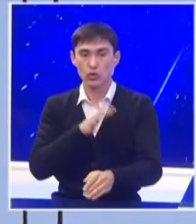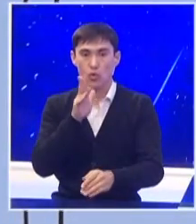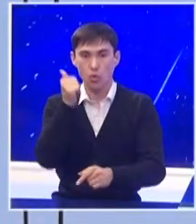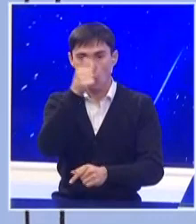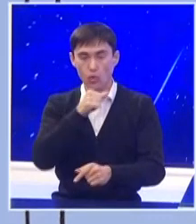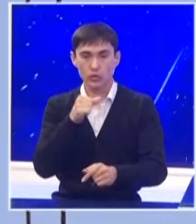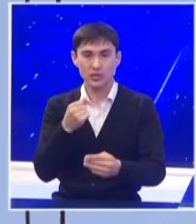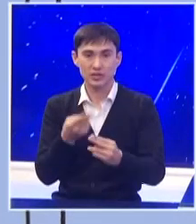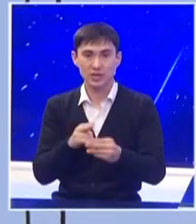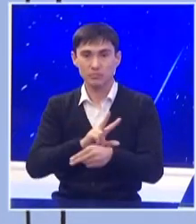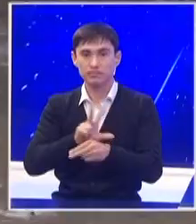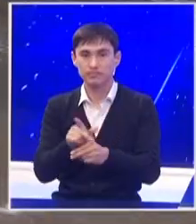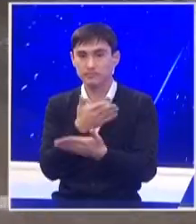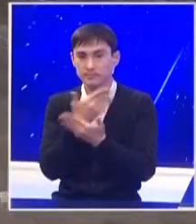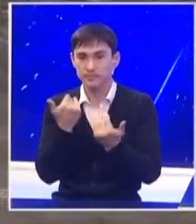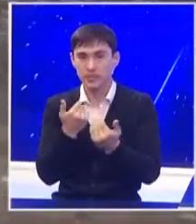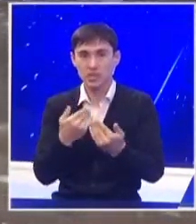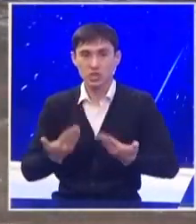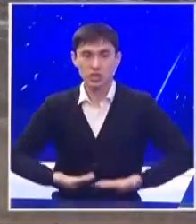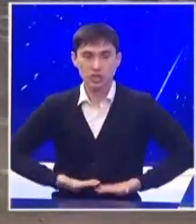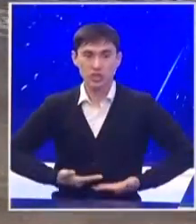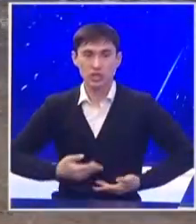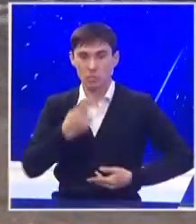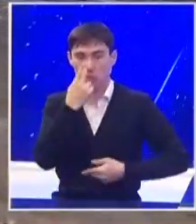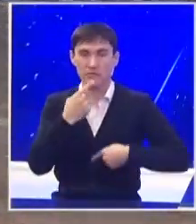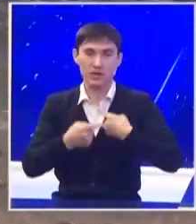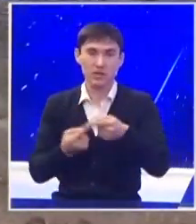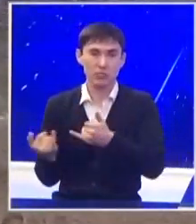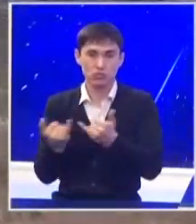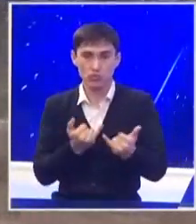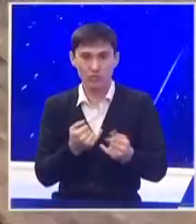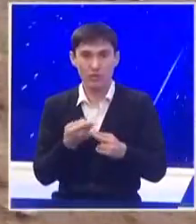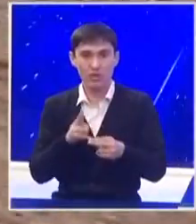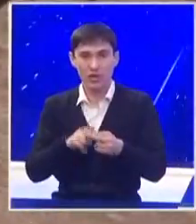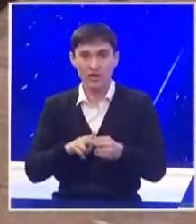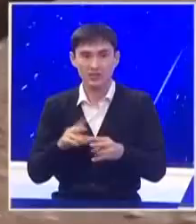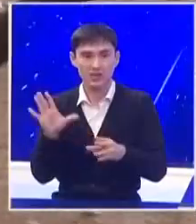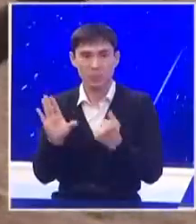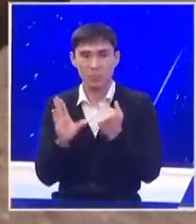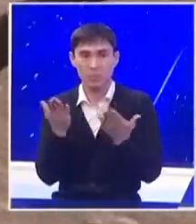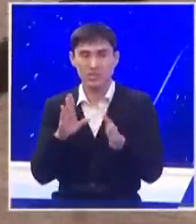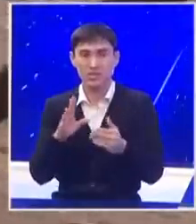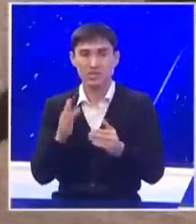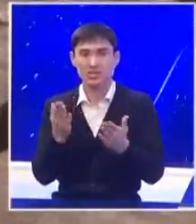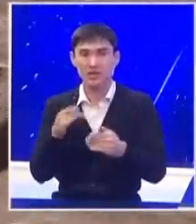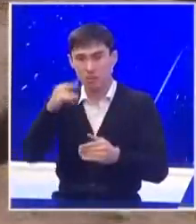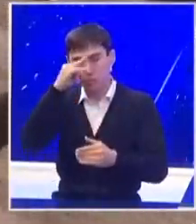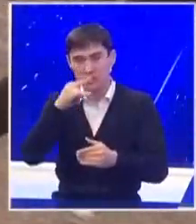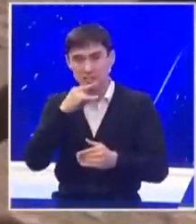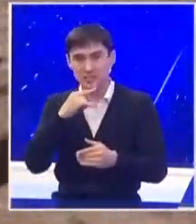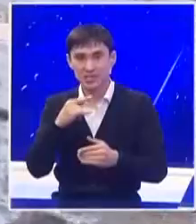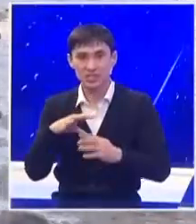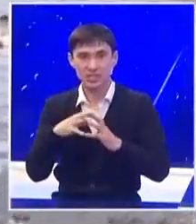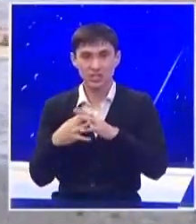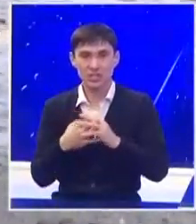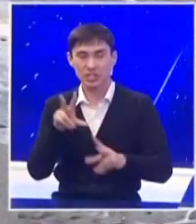отсутствия элементарных благ цивилизации жители успели привыкнуть к таким условиям. Однако в свете последних событий, произошедших в Казахстане, сельчане